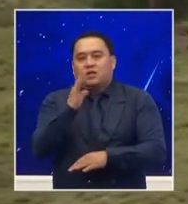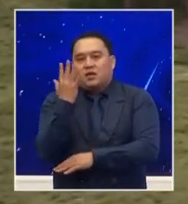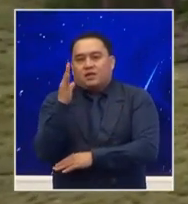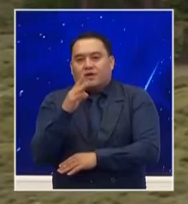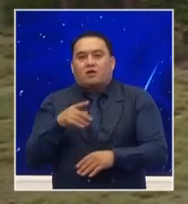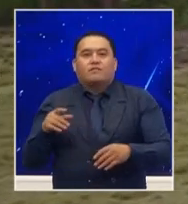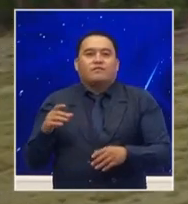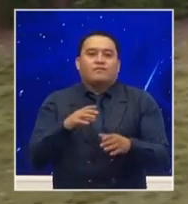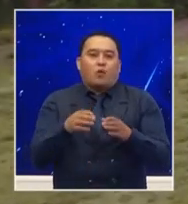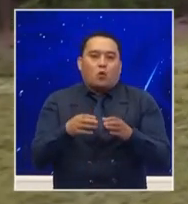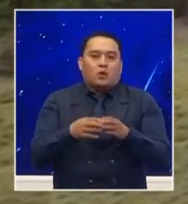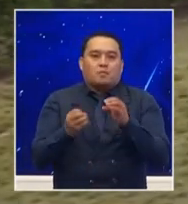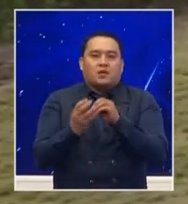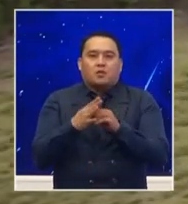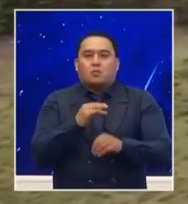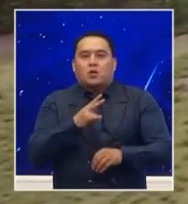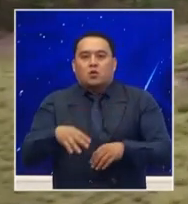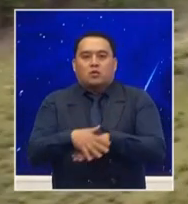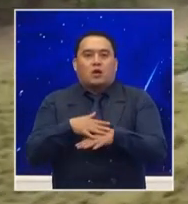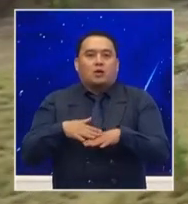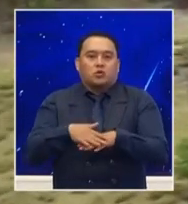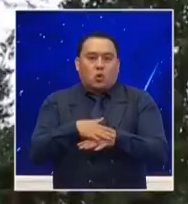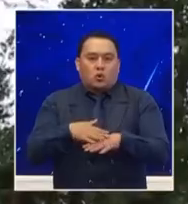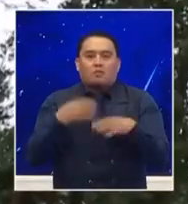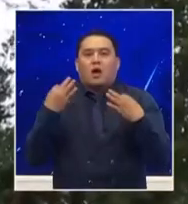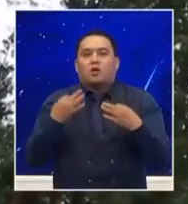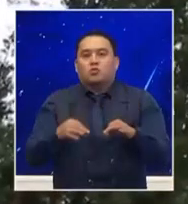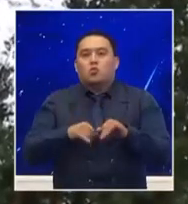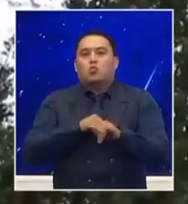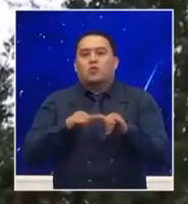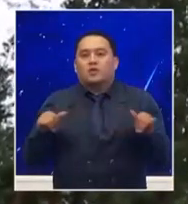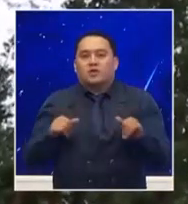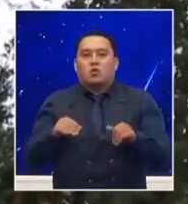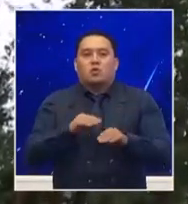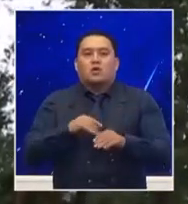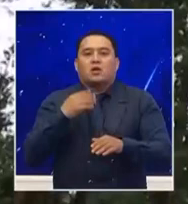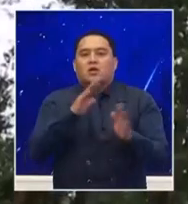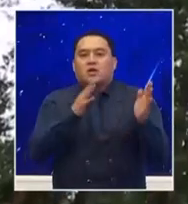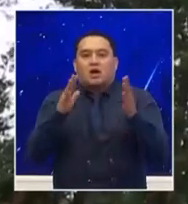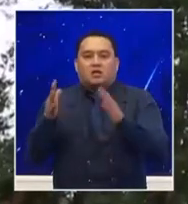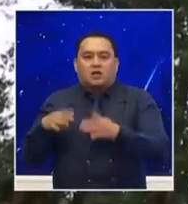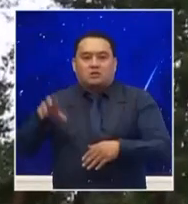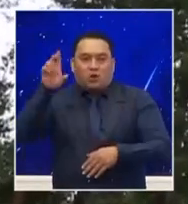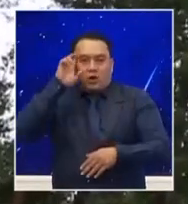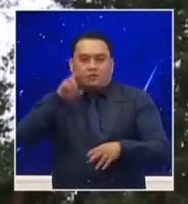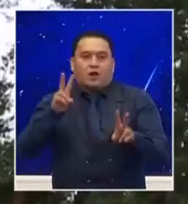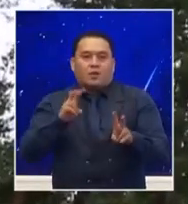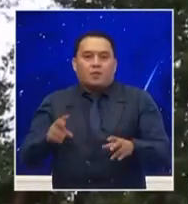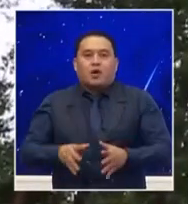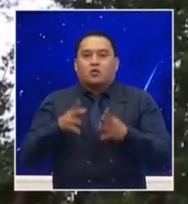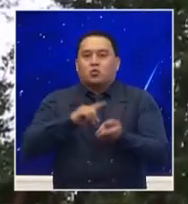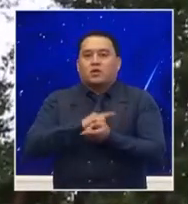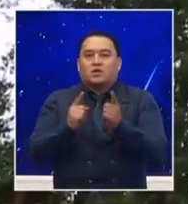в лесном фонде и 15 миллионов в населенных пунктах. Это позволит повысить уровень лесистости страны в рамках